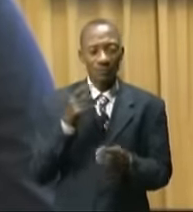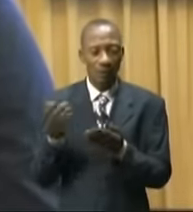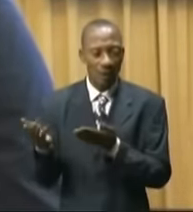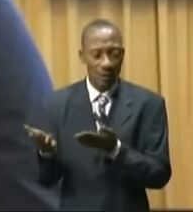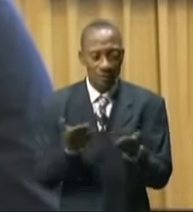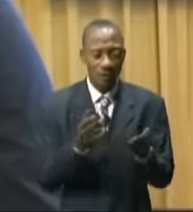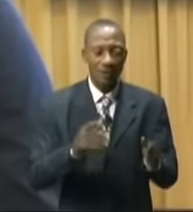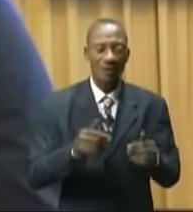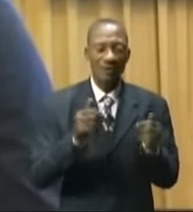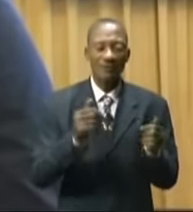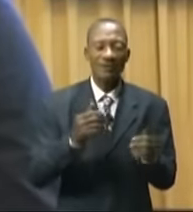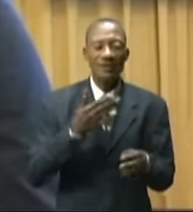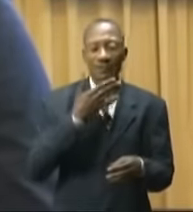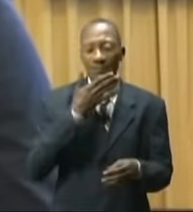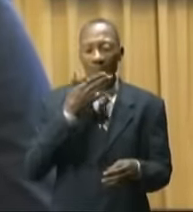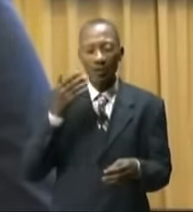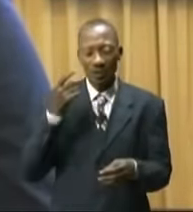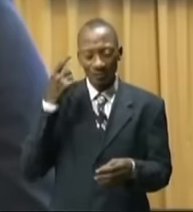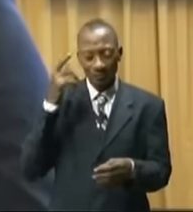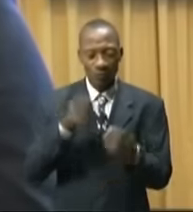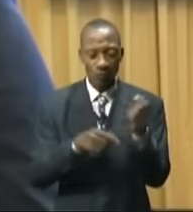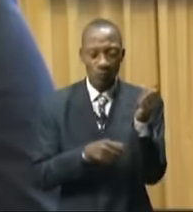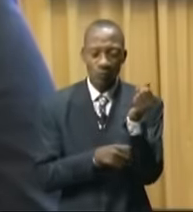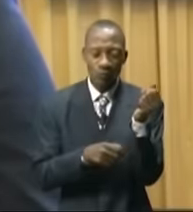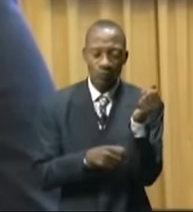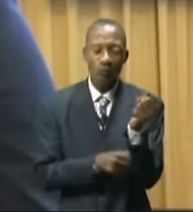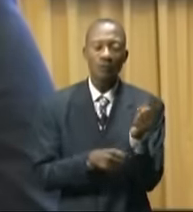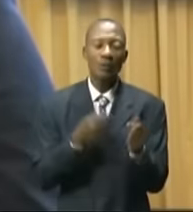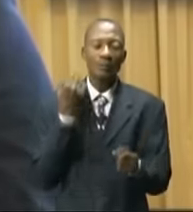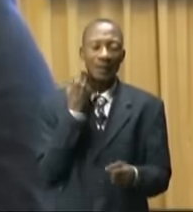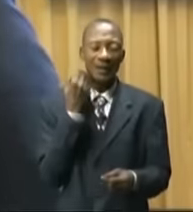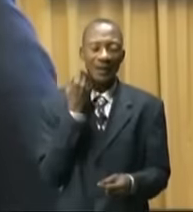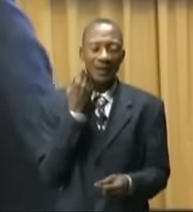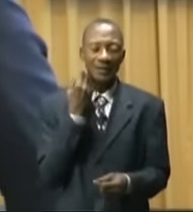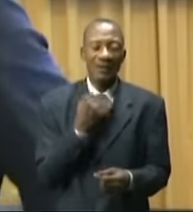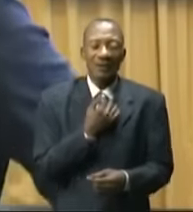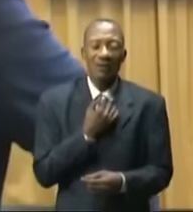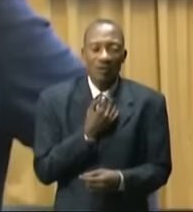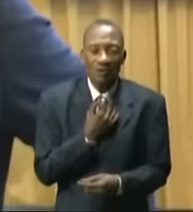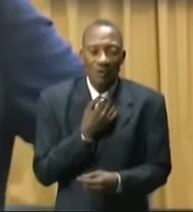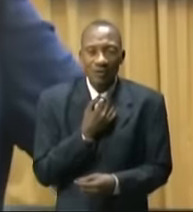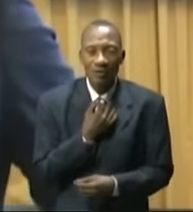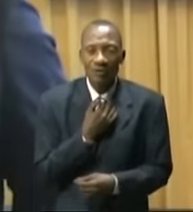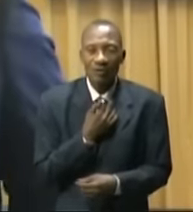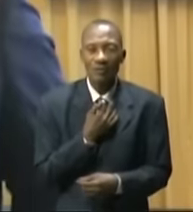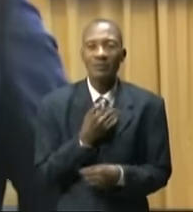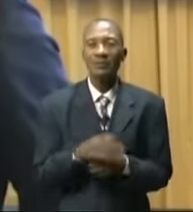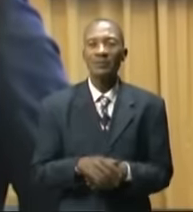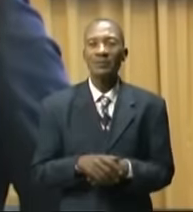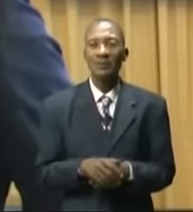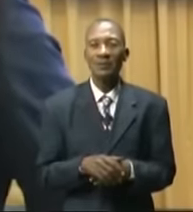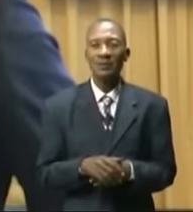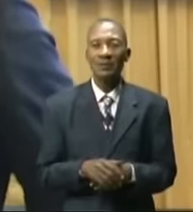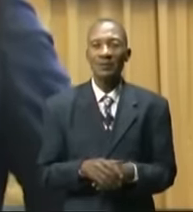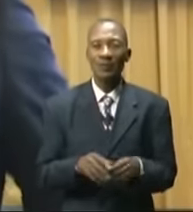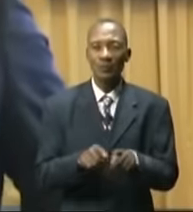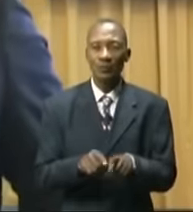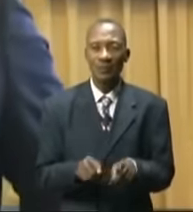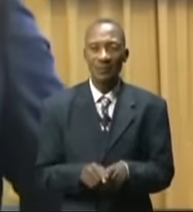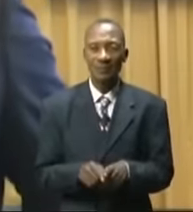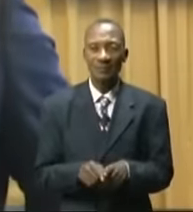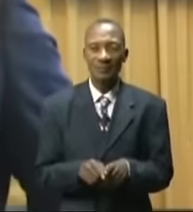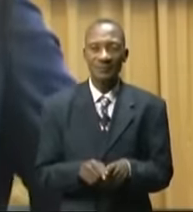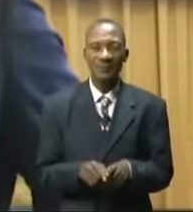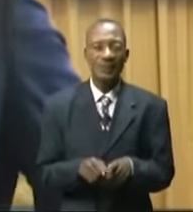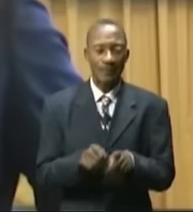des services tuberculose à tous les patients tuberculeux. De l'autre côté, la recommandation par rapport à la qualité